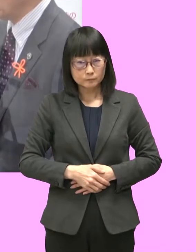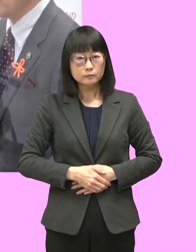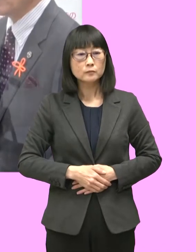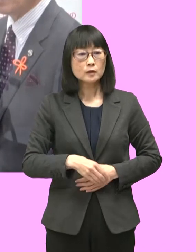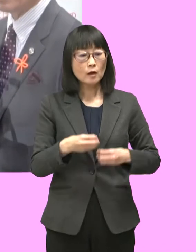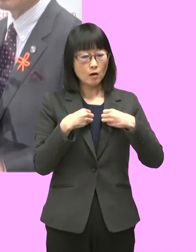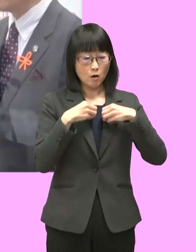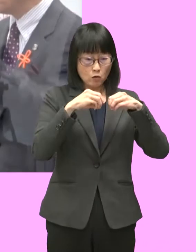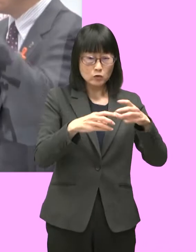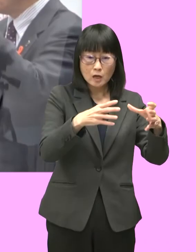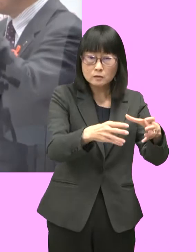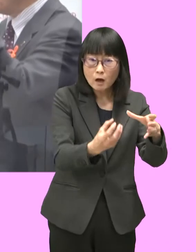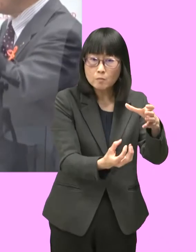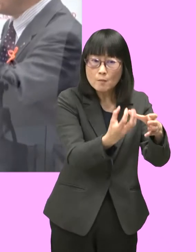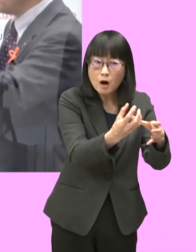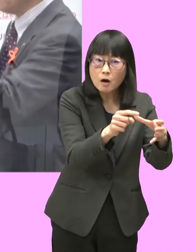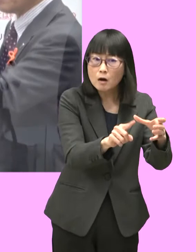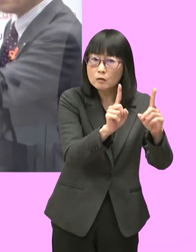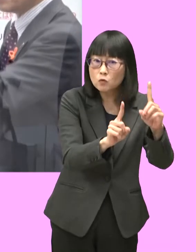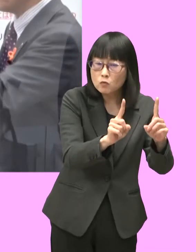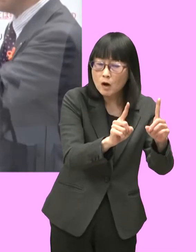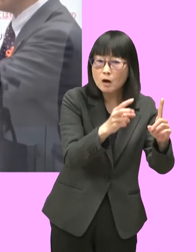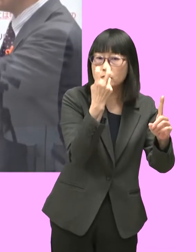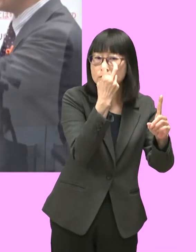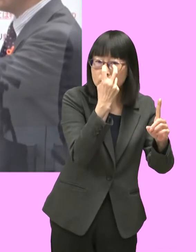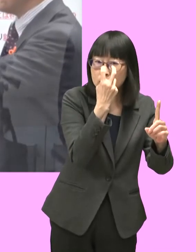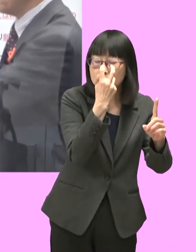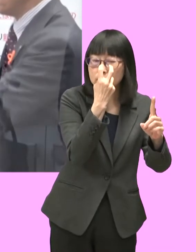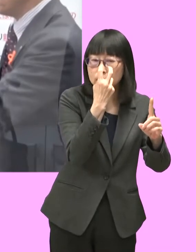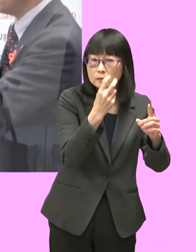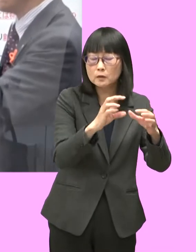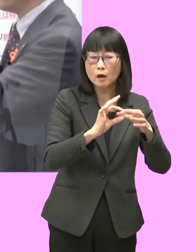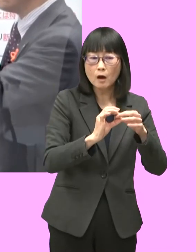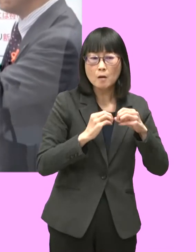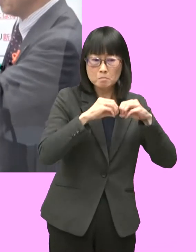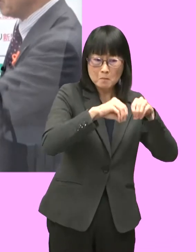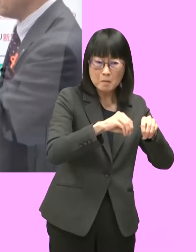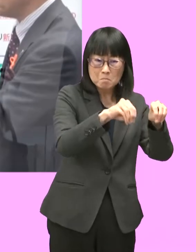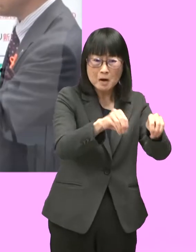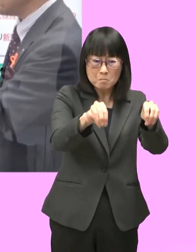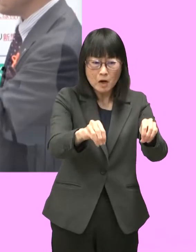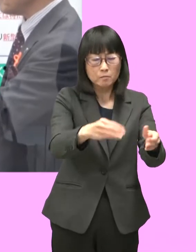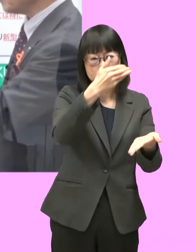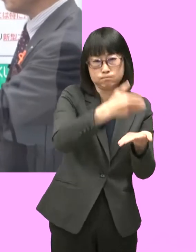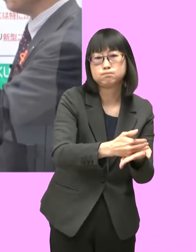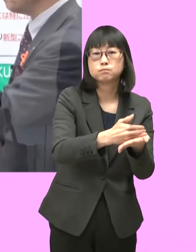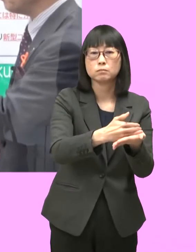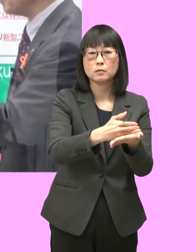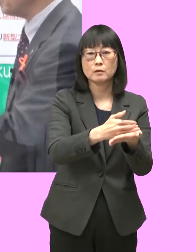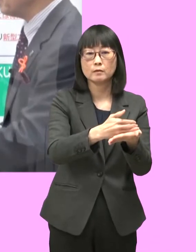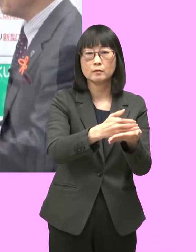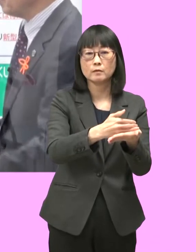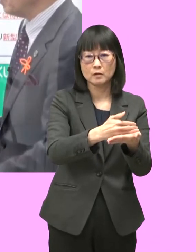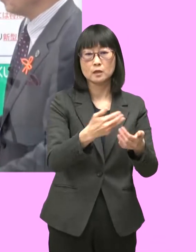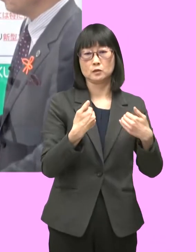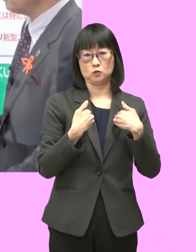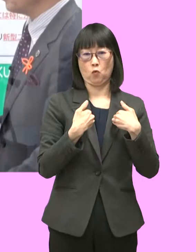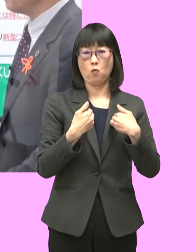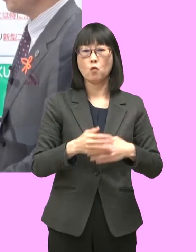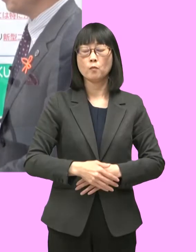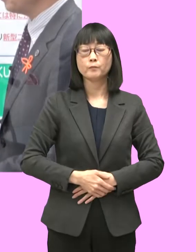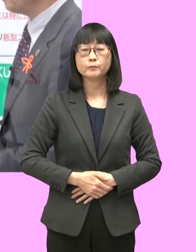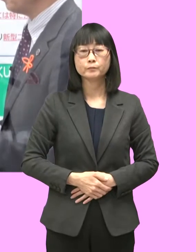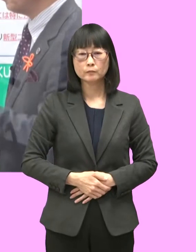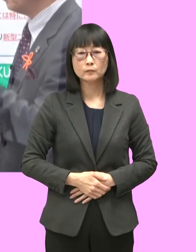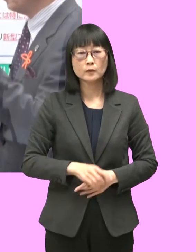どうかとか、あるいはその感染の連鎖をここで遮断をしようという取り組みをするわけです。一方で濃厚接